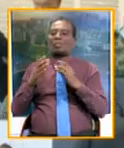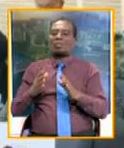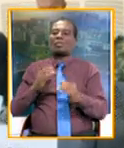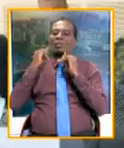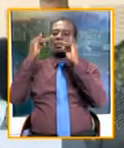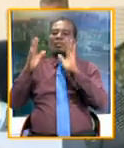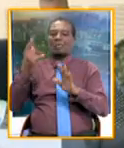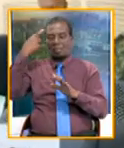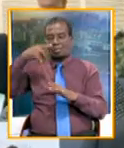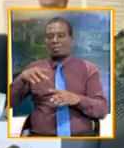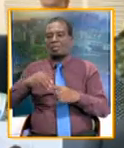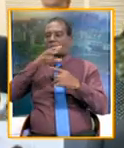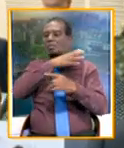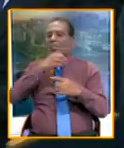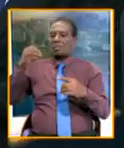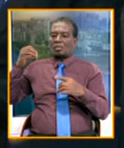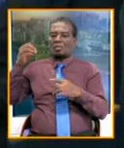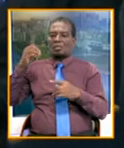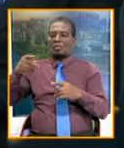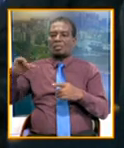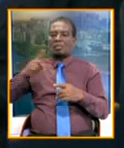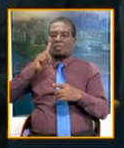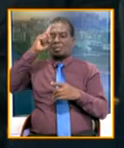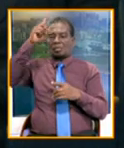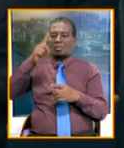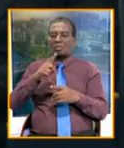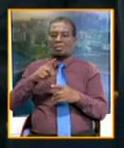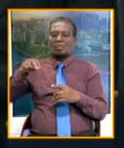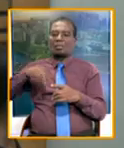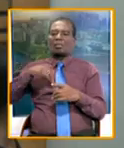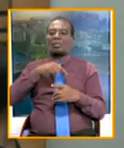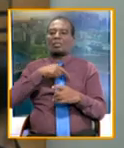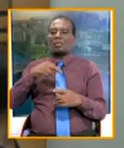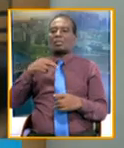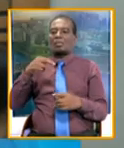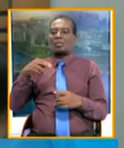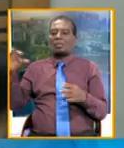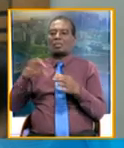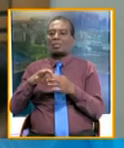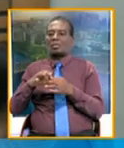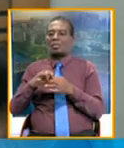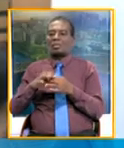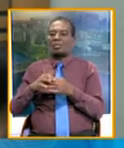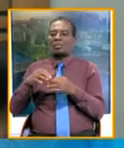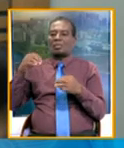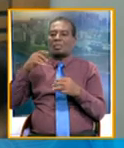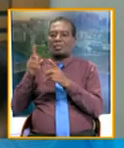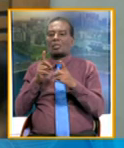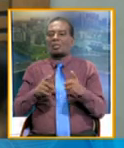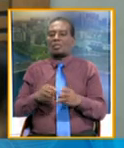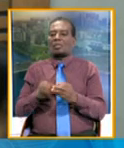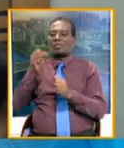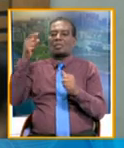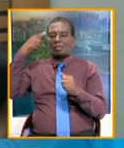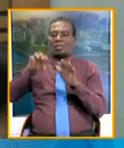termes d'expertise dans la protection de la propriété intellectuelle. Les avantages tirés de ce partenariat, ce sera d'avoir un dispositif supplémentaire en Côte d'Ivoire